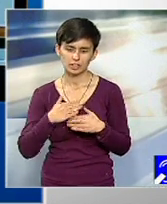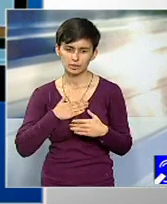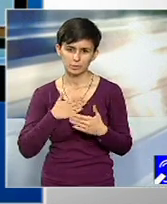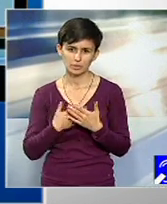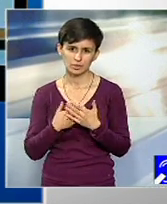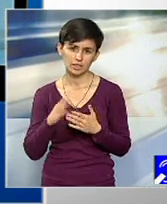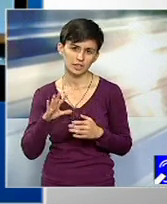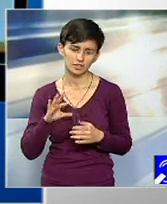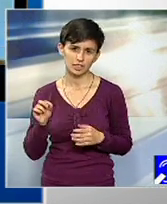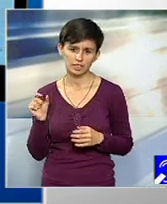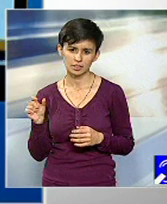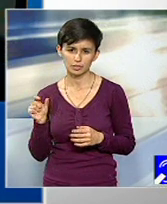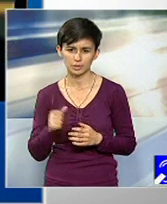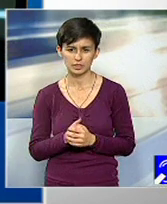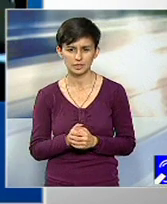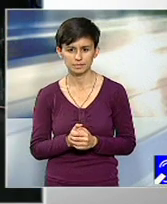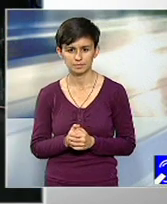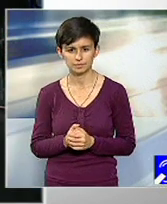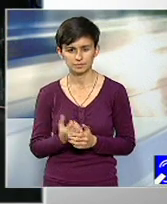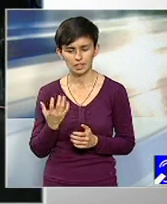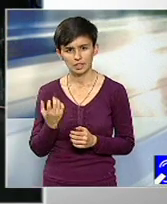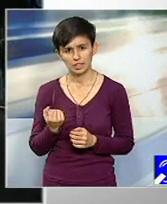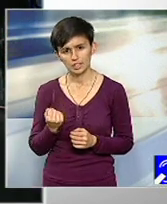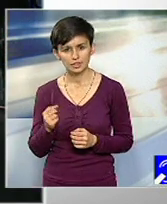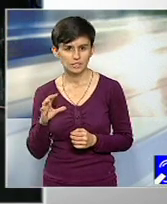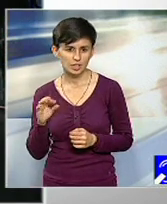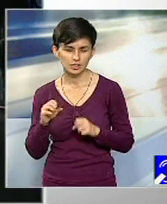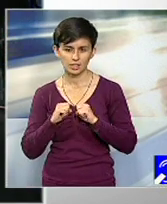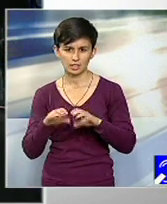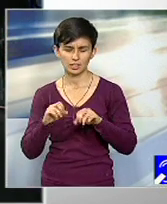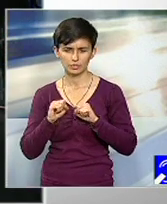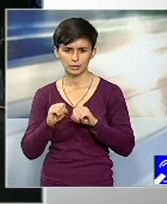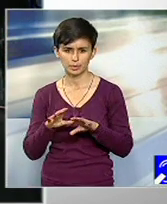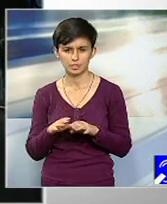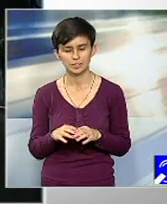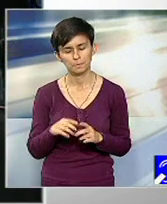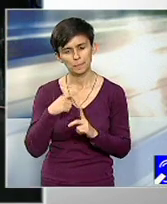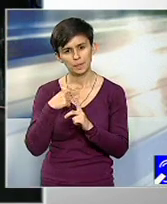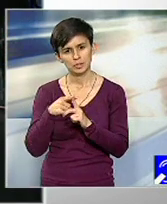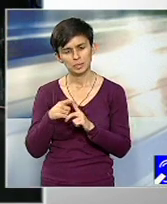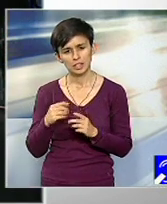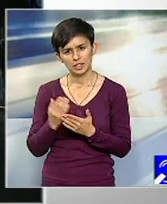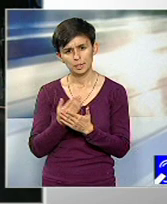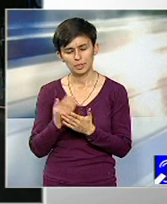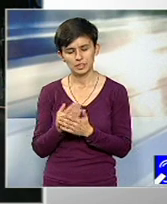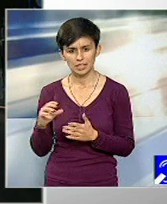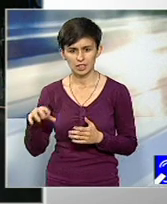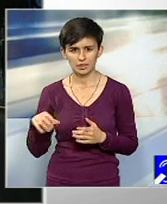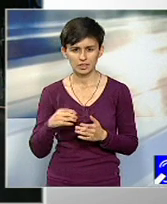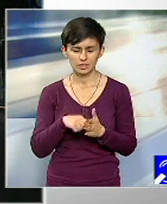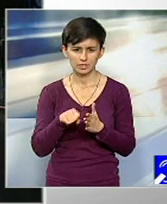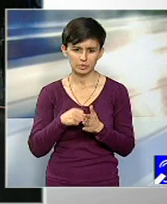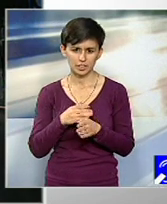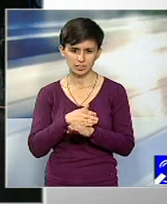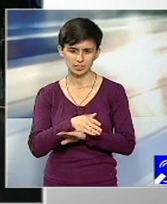și alte subiecte la Fără Prejudecăți. Andreea, ce altceva, în afară de povestea caravanei filmului Accesibilizat, ai mai documentat pentru această